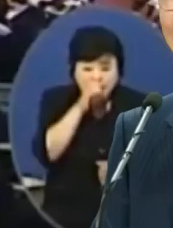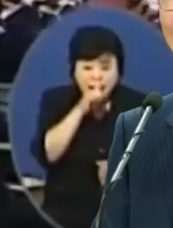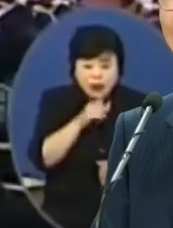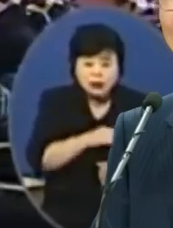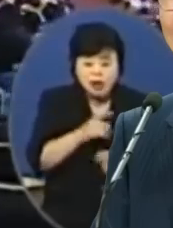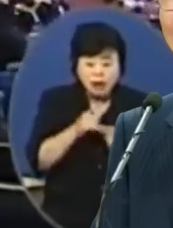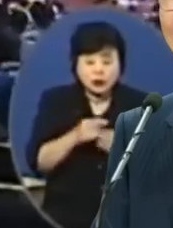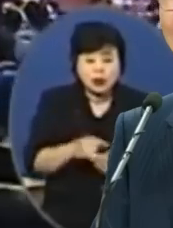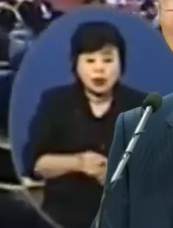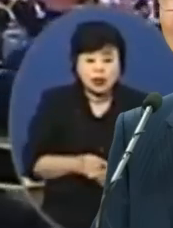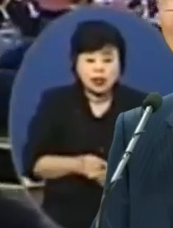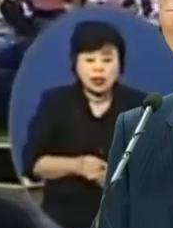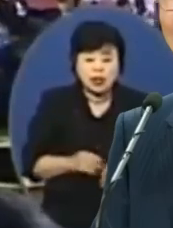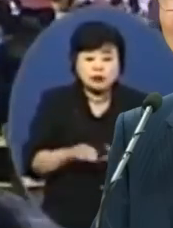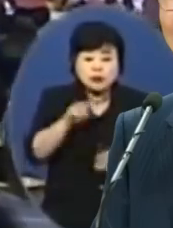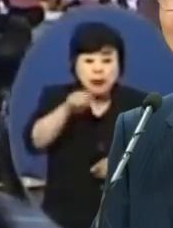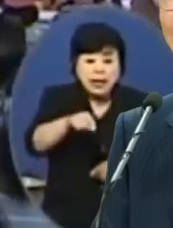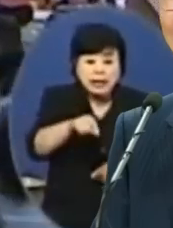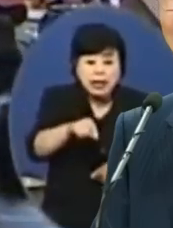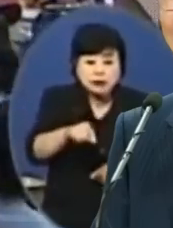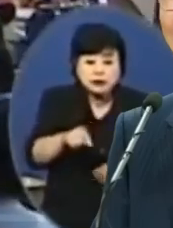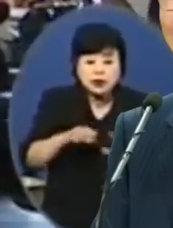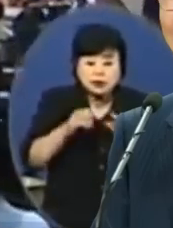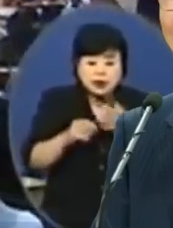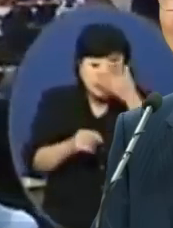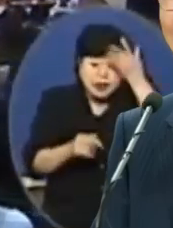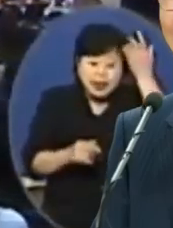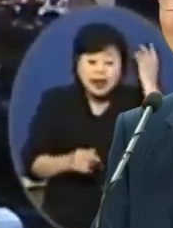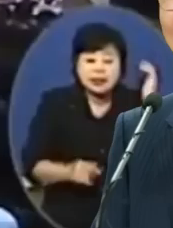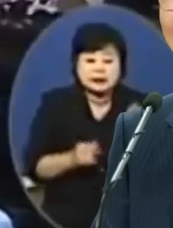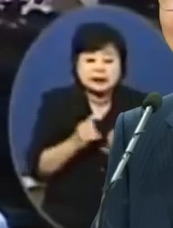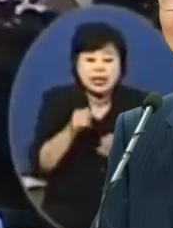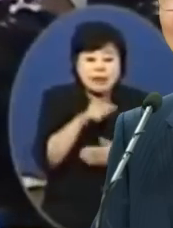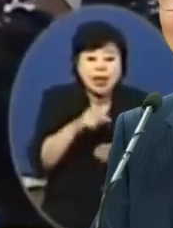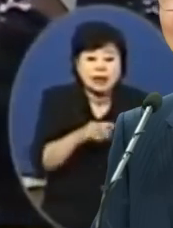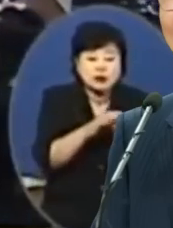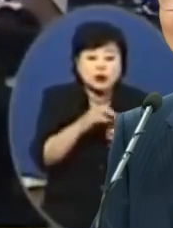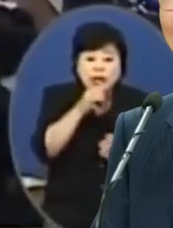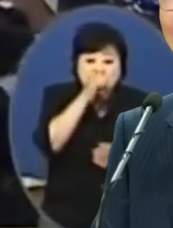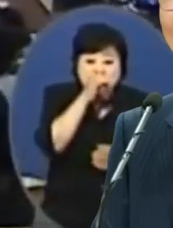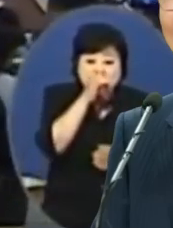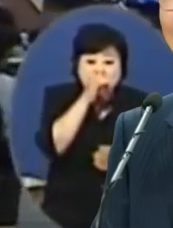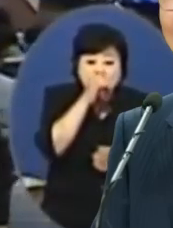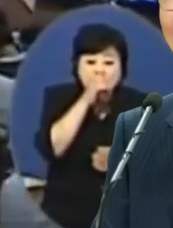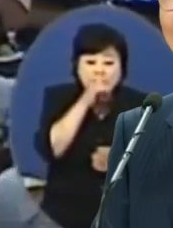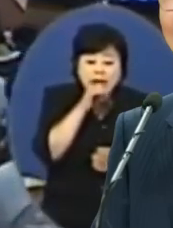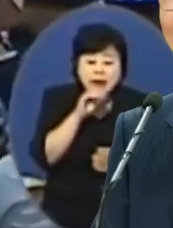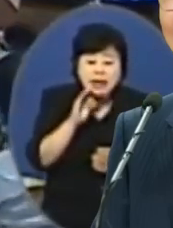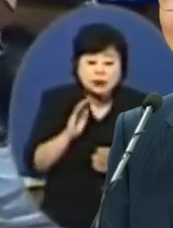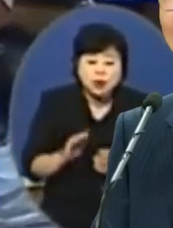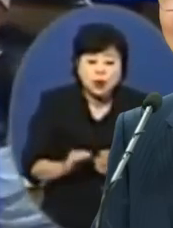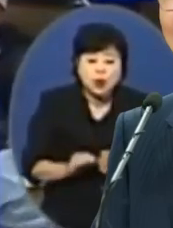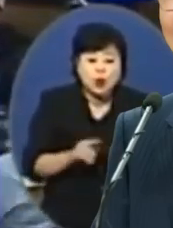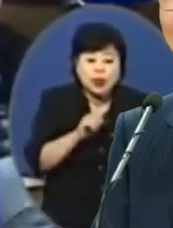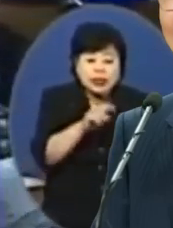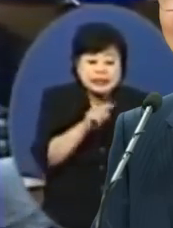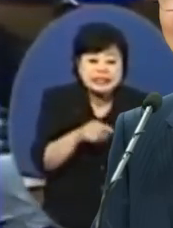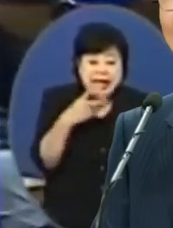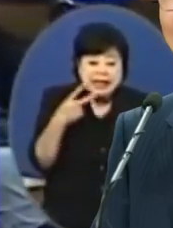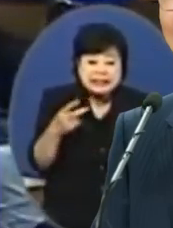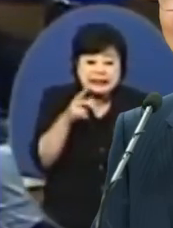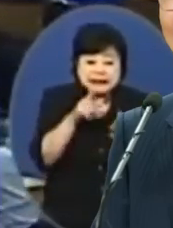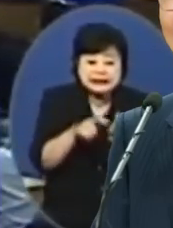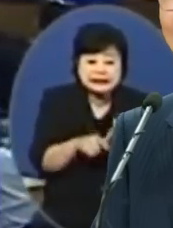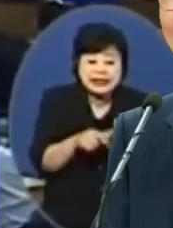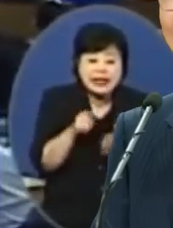우리가 교회 문 밖에만 나가면 저 세상은 악한 자 안에 속하여 있는 것입니다. 에베소 2장 2절에 그때 너희는 그 가운데서